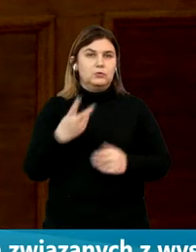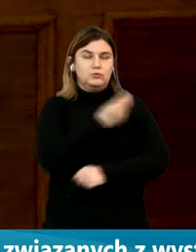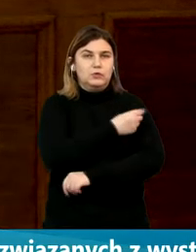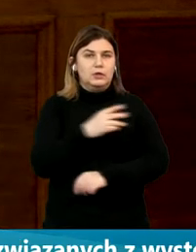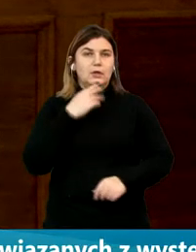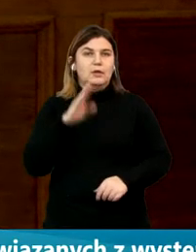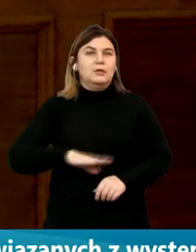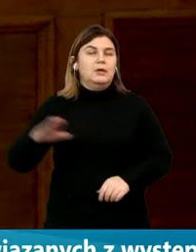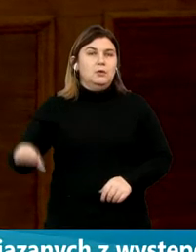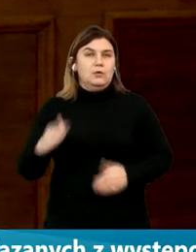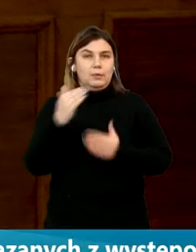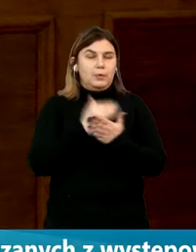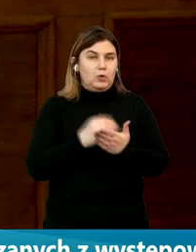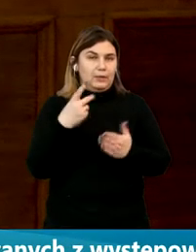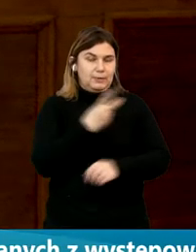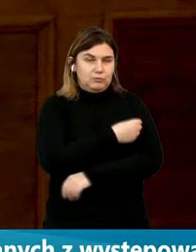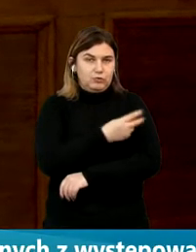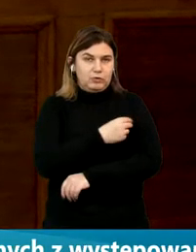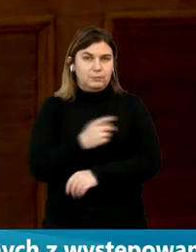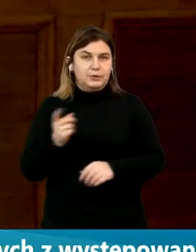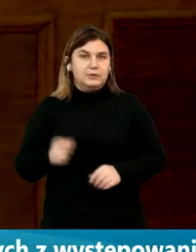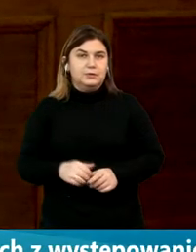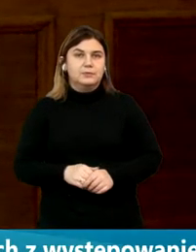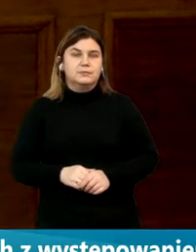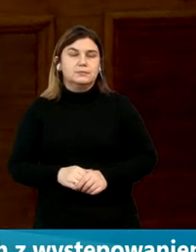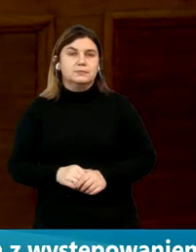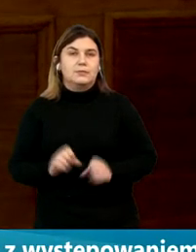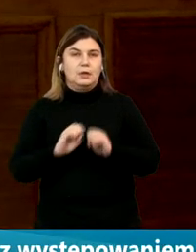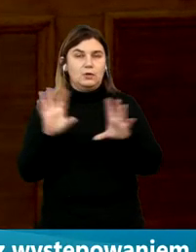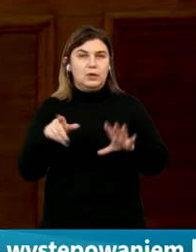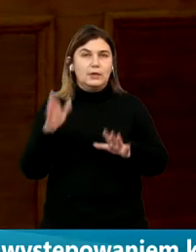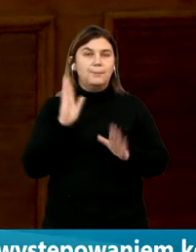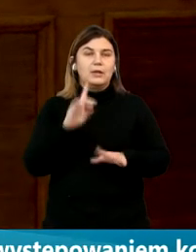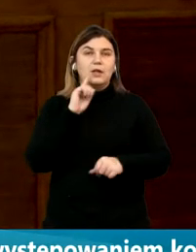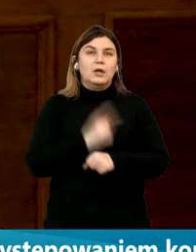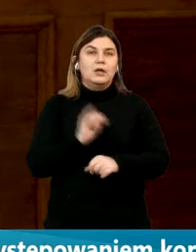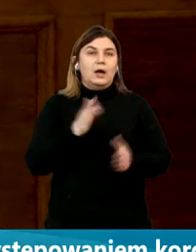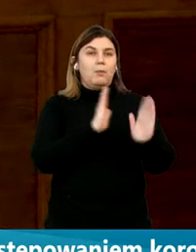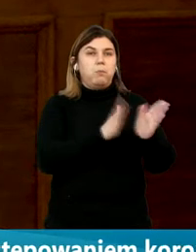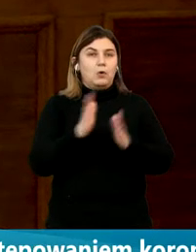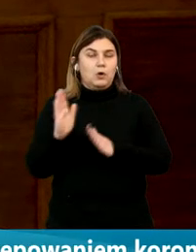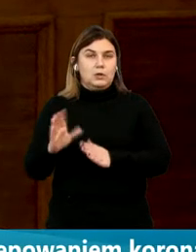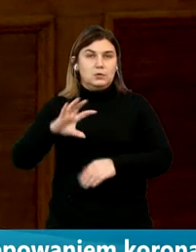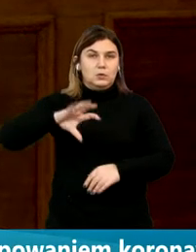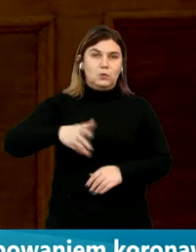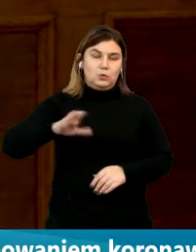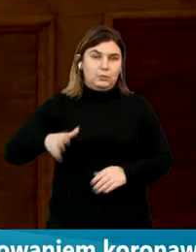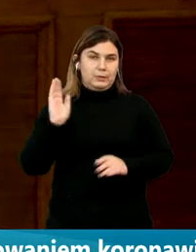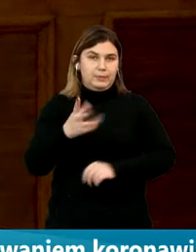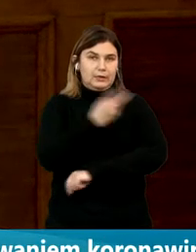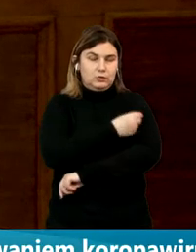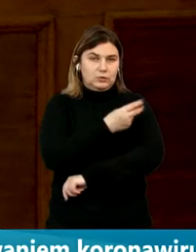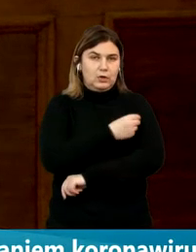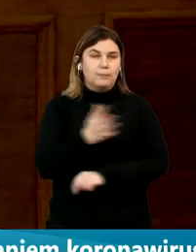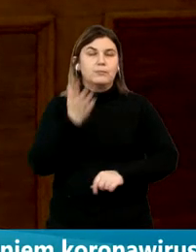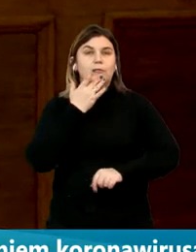Narodowym Programem Szczepień. I oczywiście tam zapadną decyzje, w jakiej kolejności, które grupy będą zaszczepione. Mówi